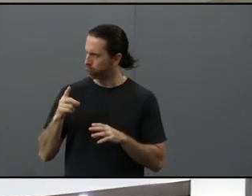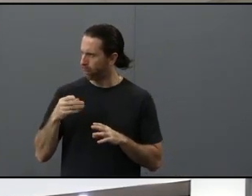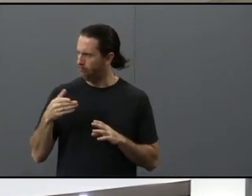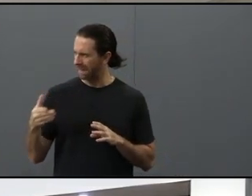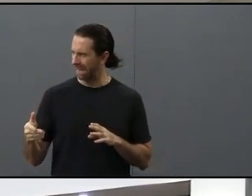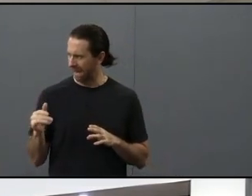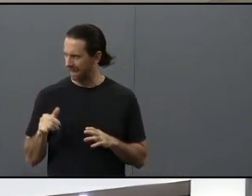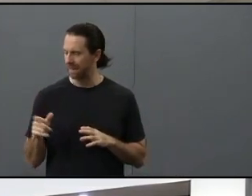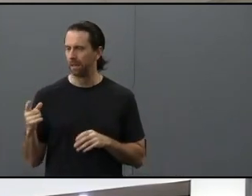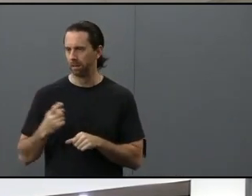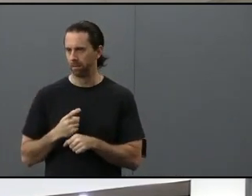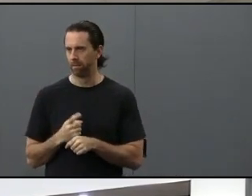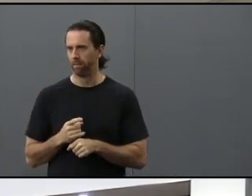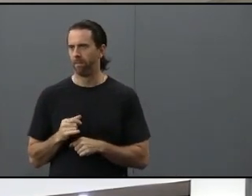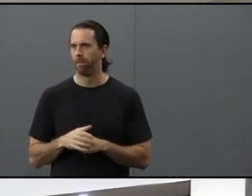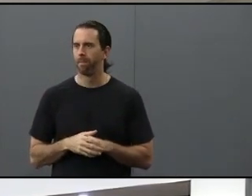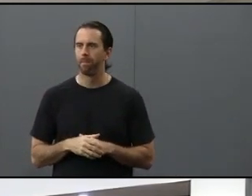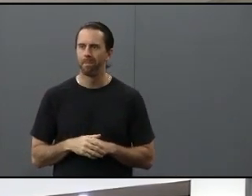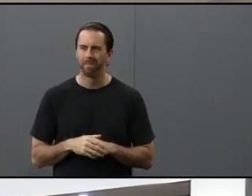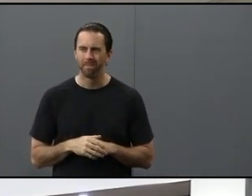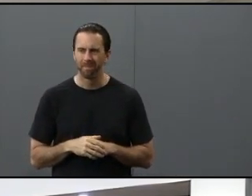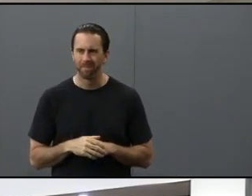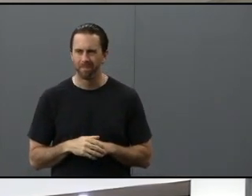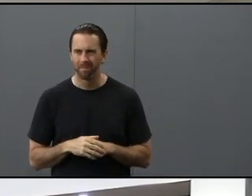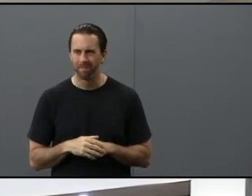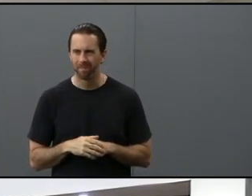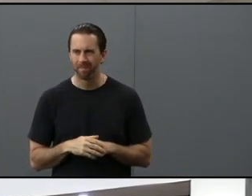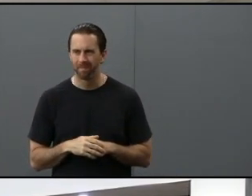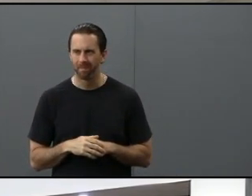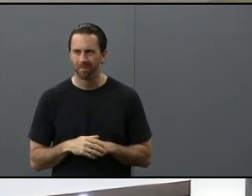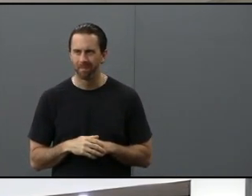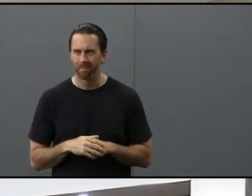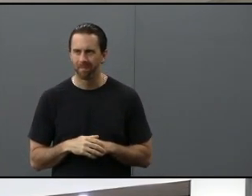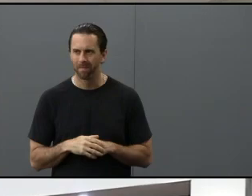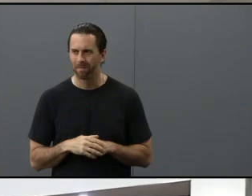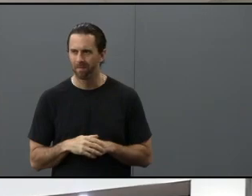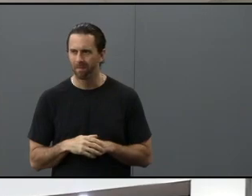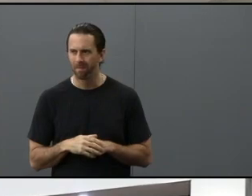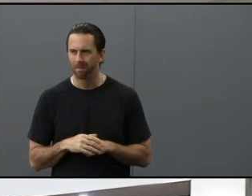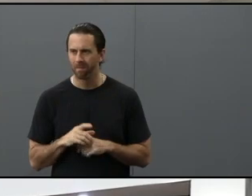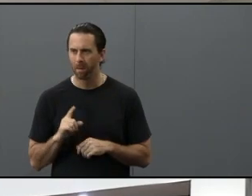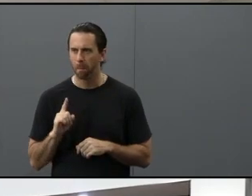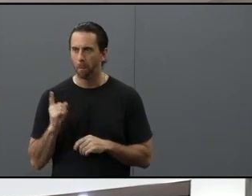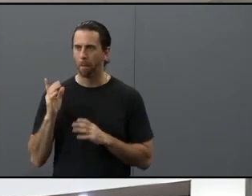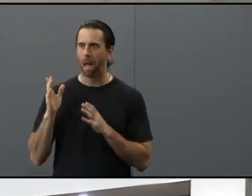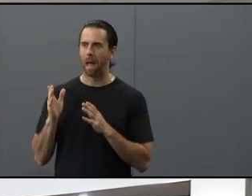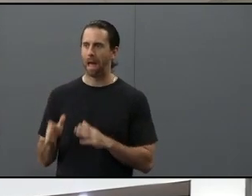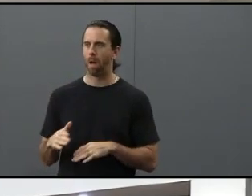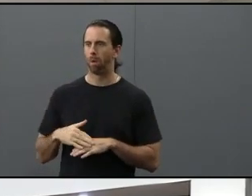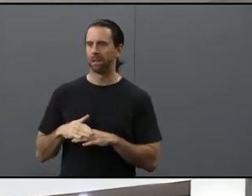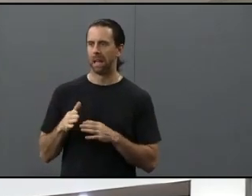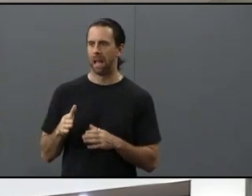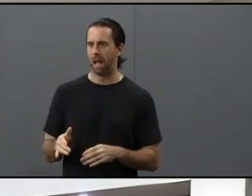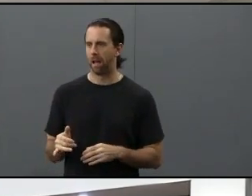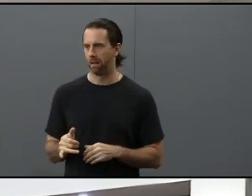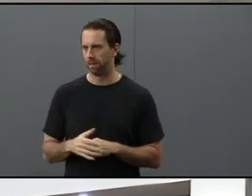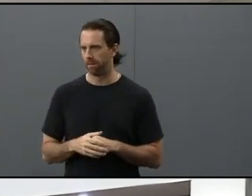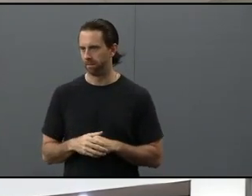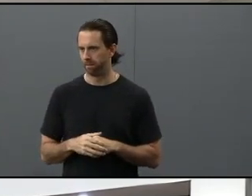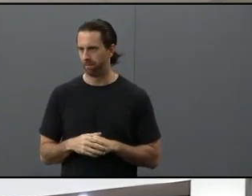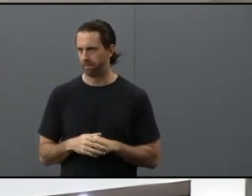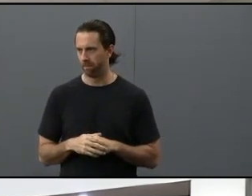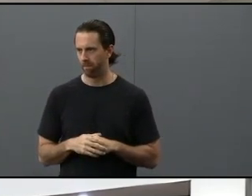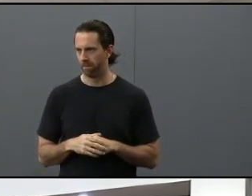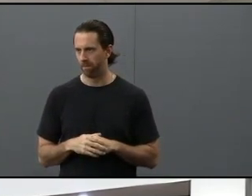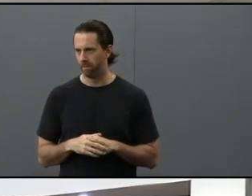ça oua c'est ça le nef est devenu le Boisier c'est c'est un nom la première conseillère du boiser 41 ans je vis là fait que